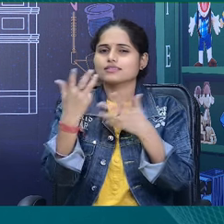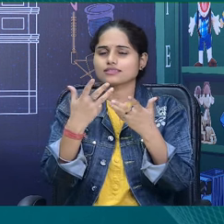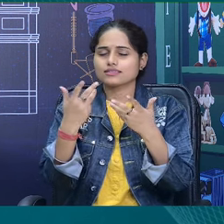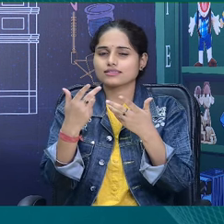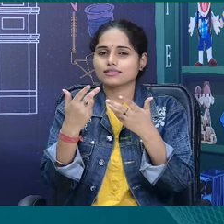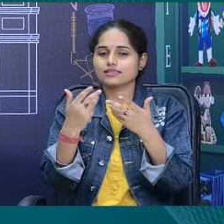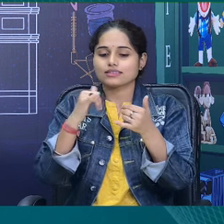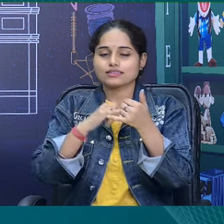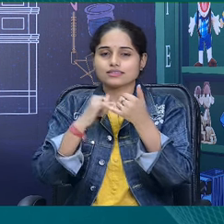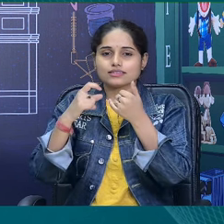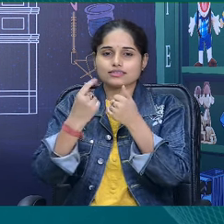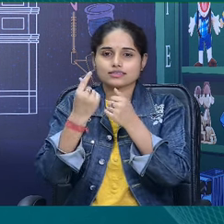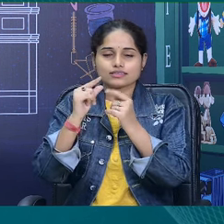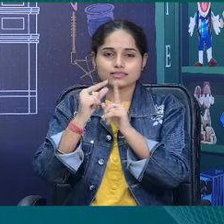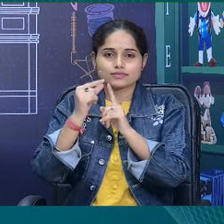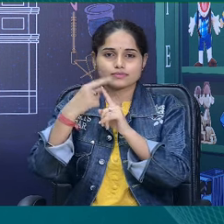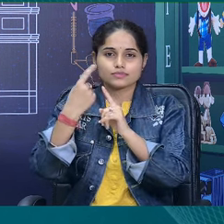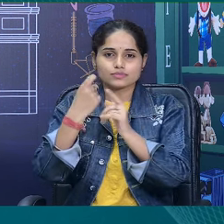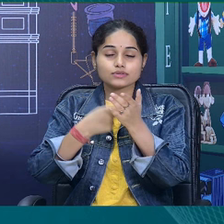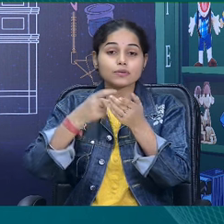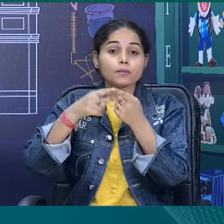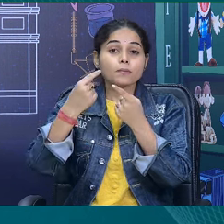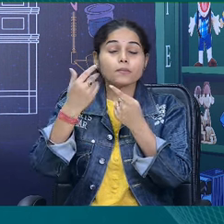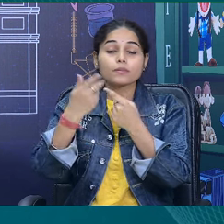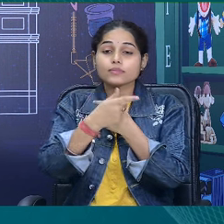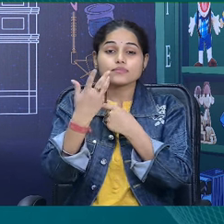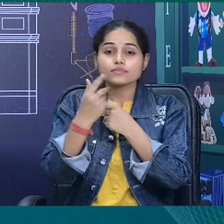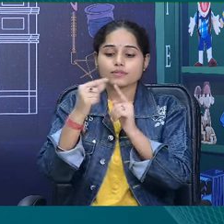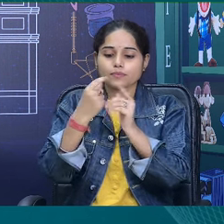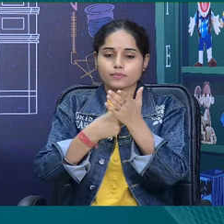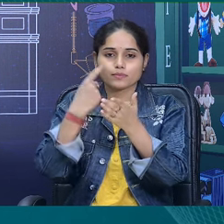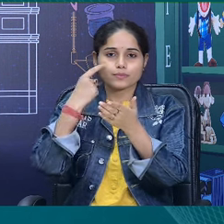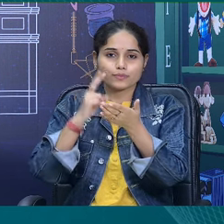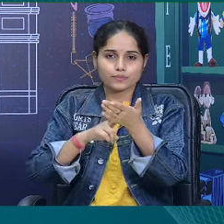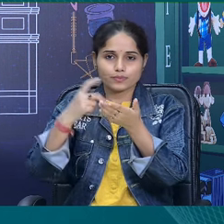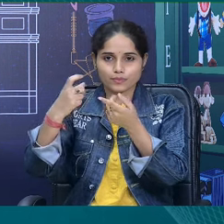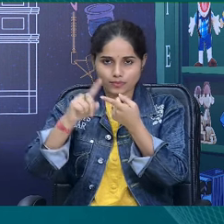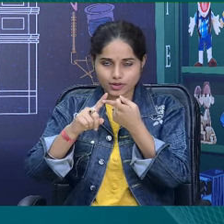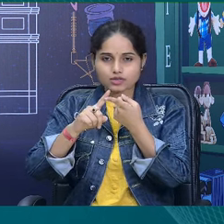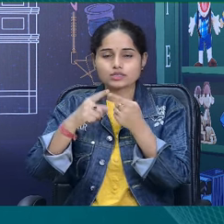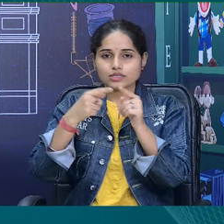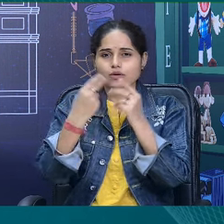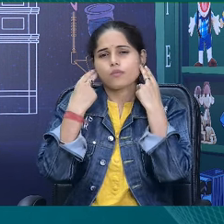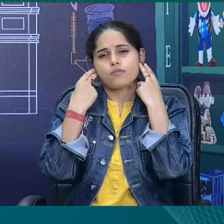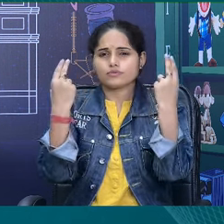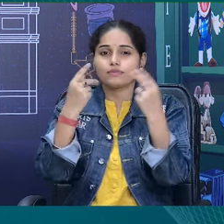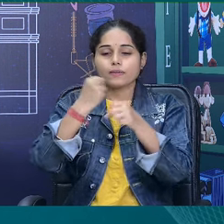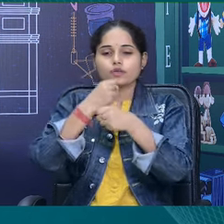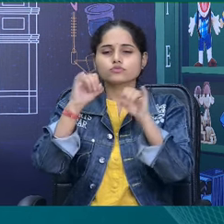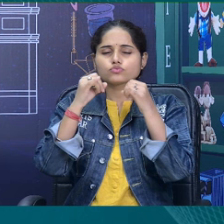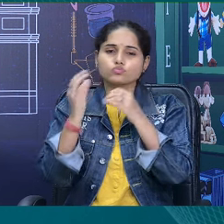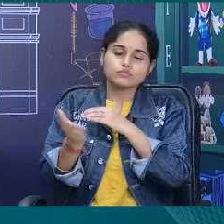स्कल्पचर इज ट्विंस ब्रोंज बहुत ही फेमस है ये तो आप लोग कभी भी ग भी कर सकते हैं इसके बारे में डिटेल के